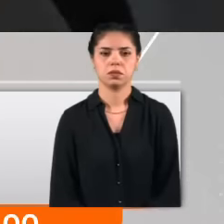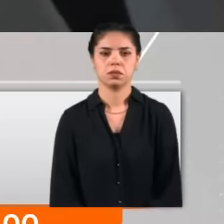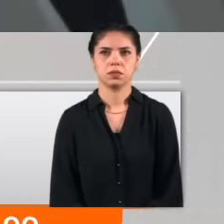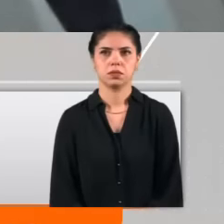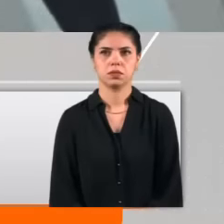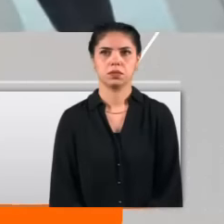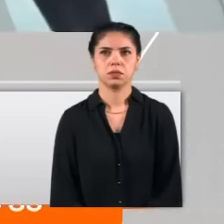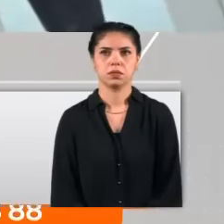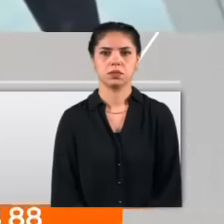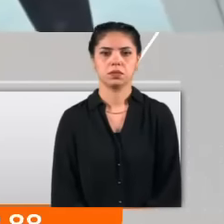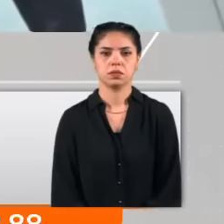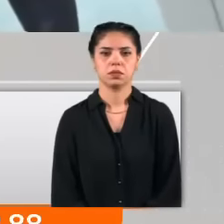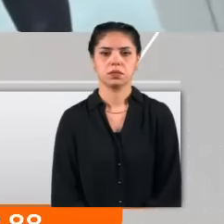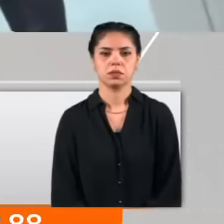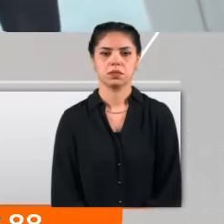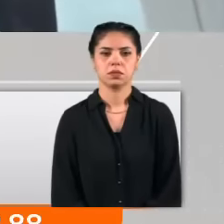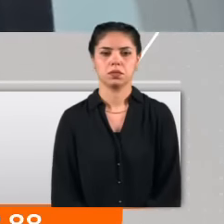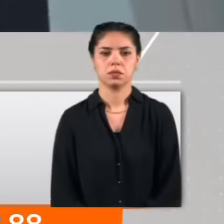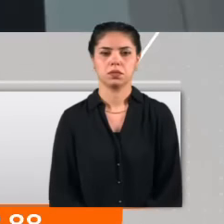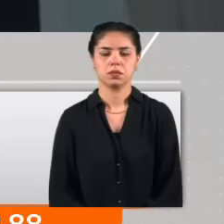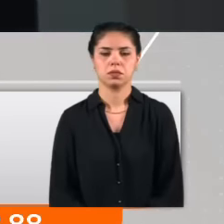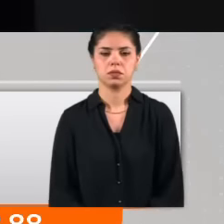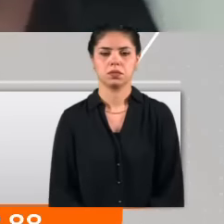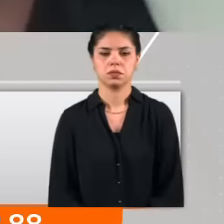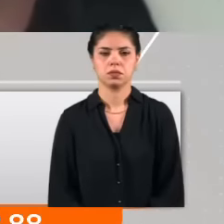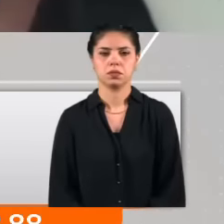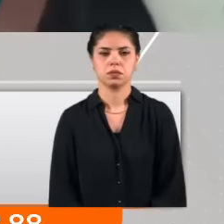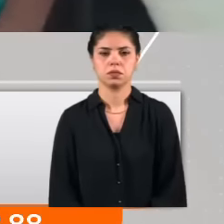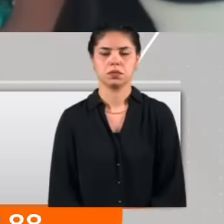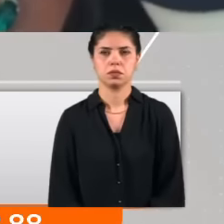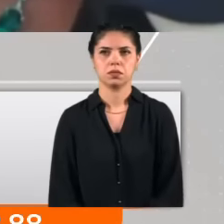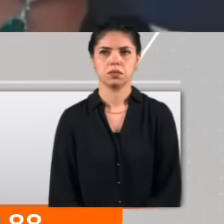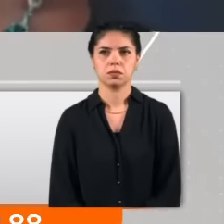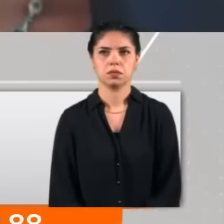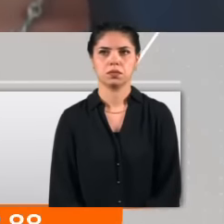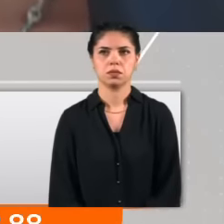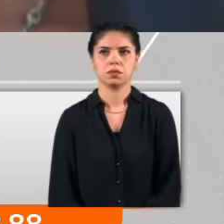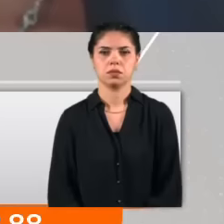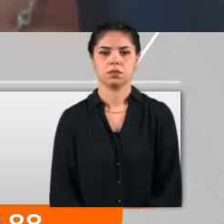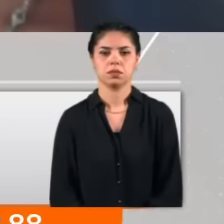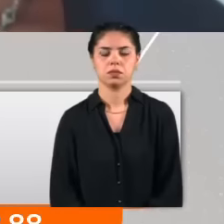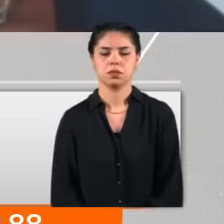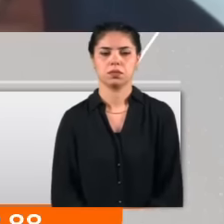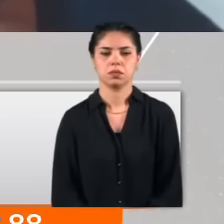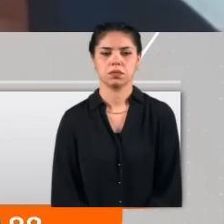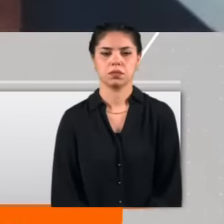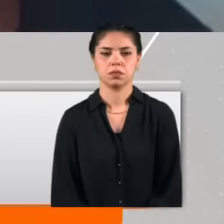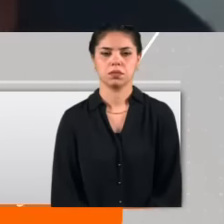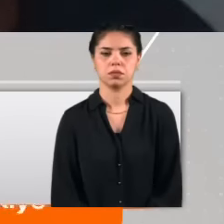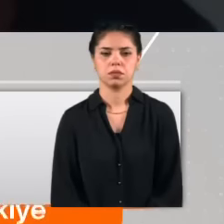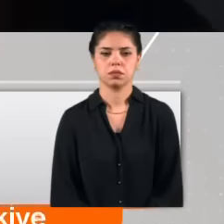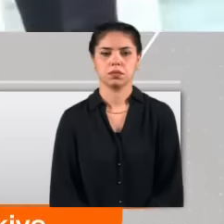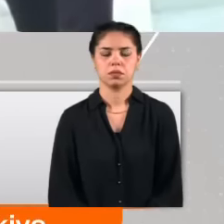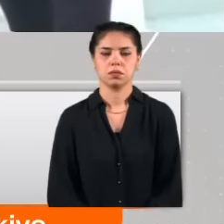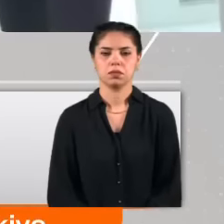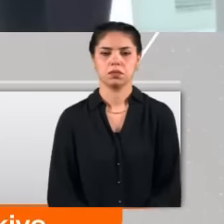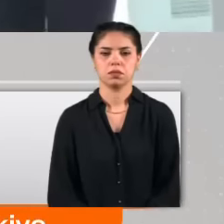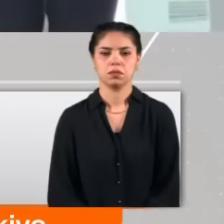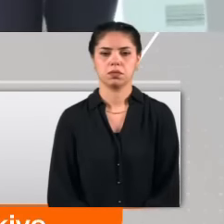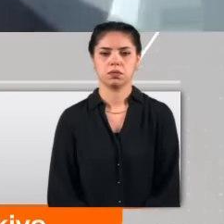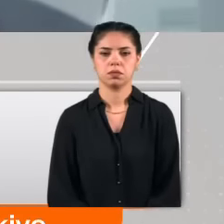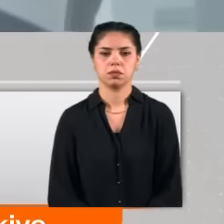ibarelerini altını çizerek belirtiyordu yapılan araştırmalarda. Ama bununla birlikte vergi kaçırma,